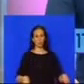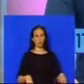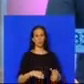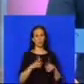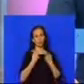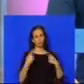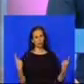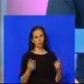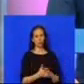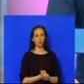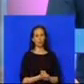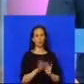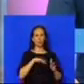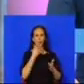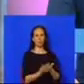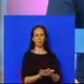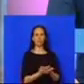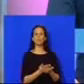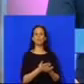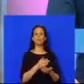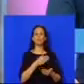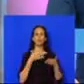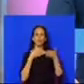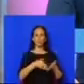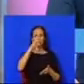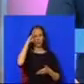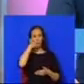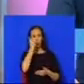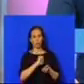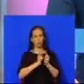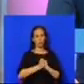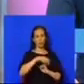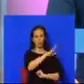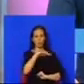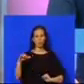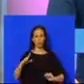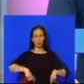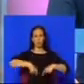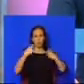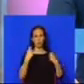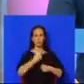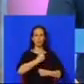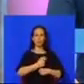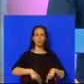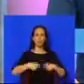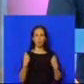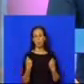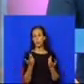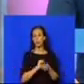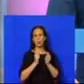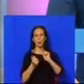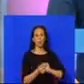גופניות שונות. המתנדבים של אילן עוזרים לילדים ולמבוגרים הנכים במוסדות החינוך, בפעילויות תרבות ובספורט